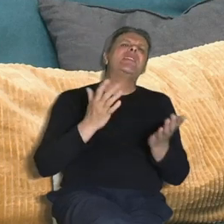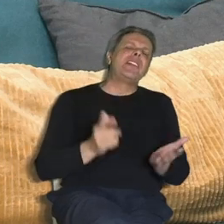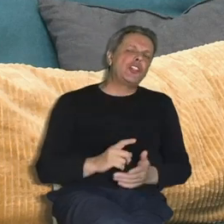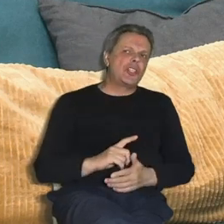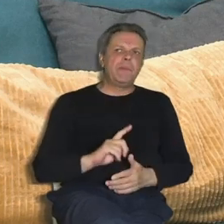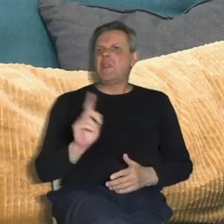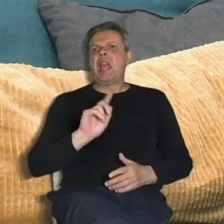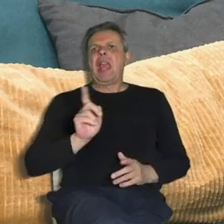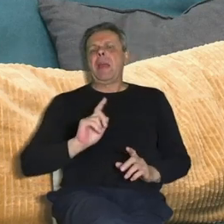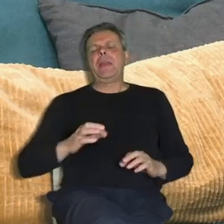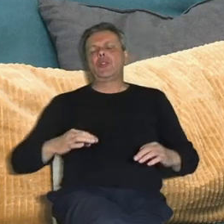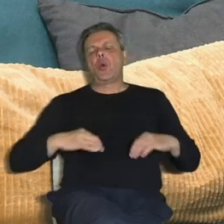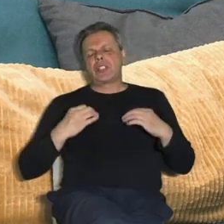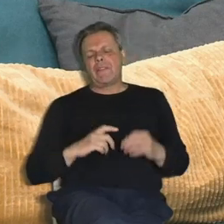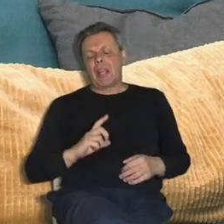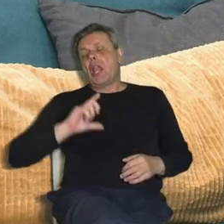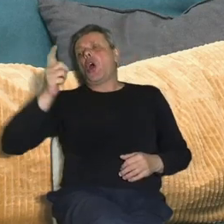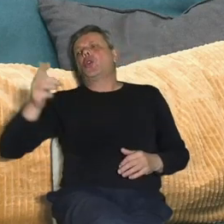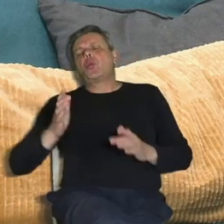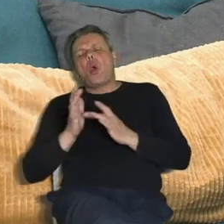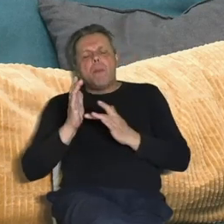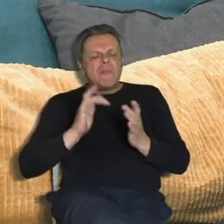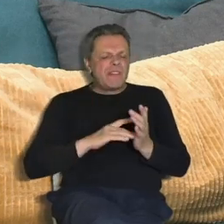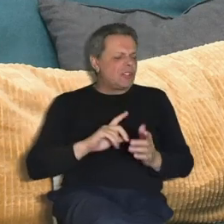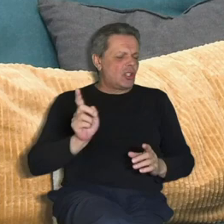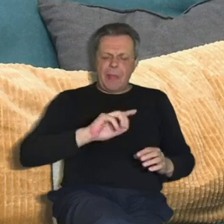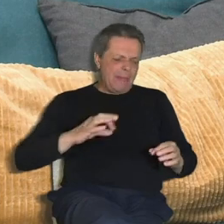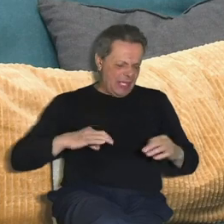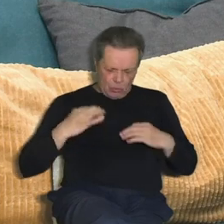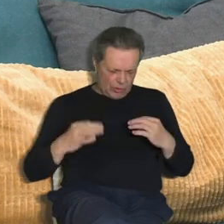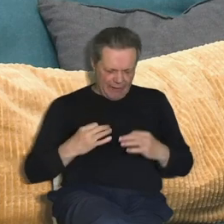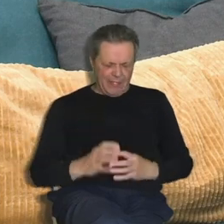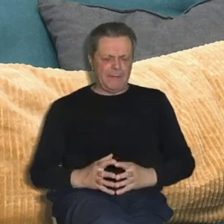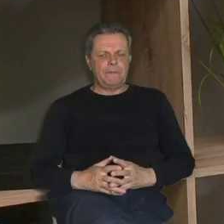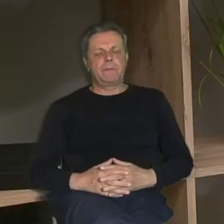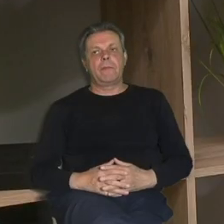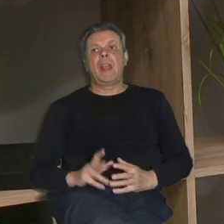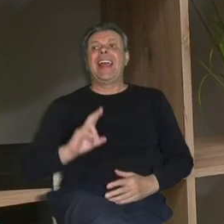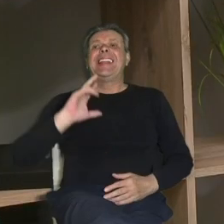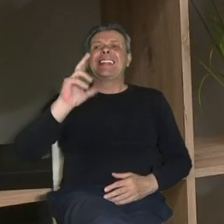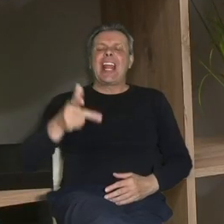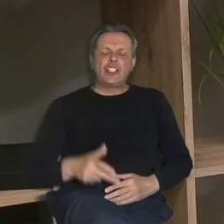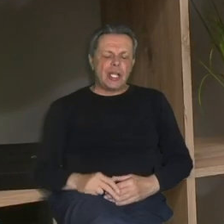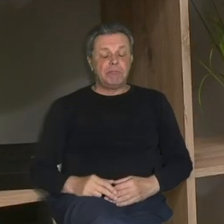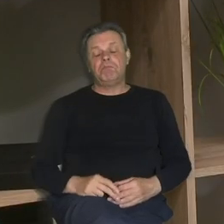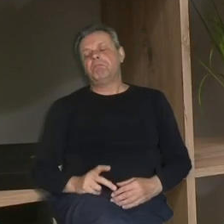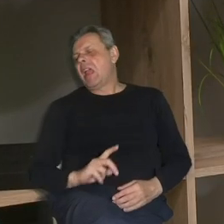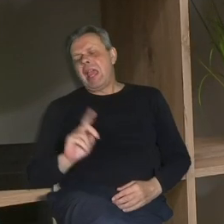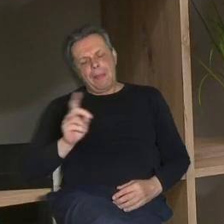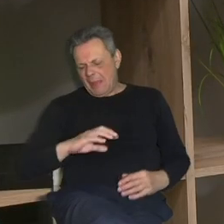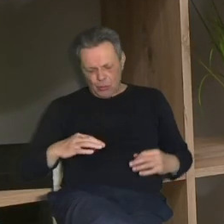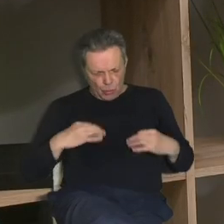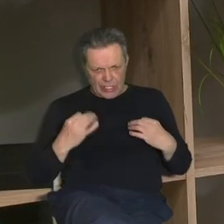nisu ozdravili. Onda odu u drugo svetište, nisu ozdravili. Pa idu u treće svetište, pa